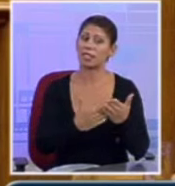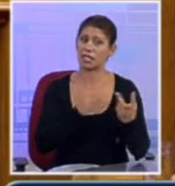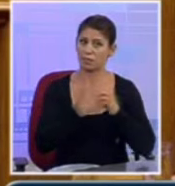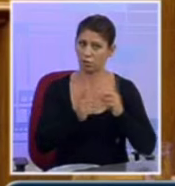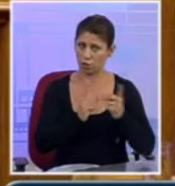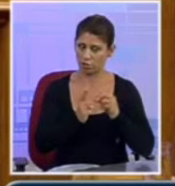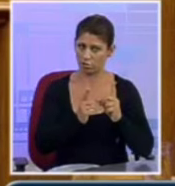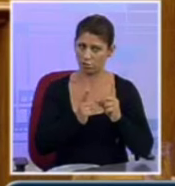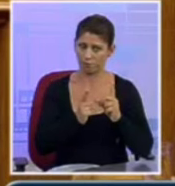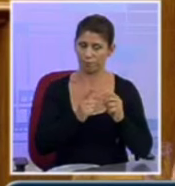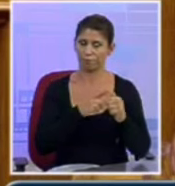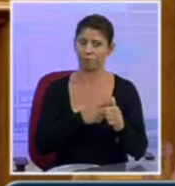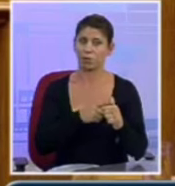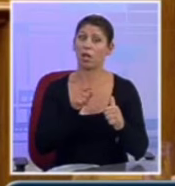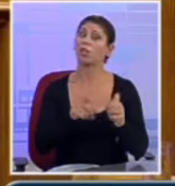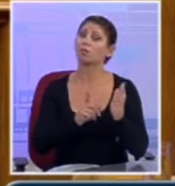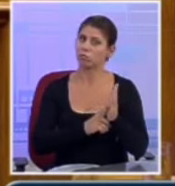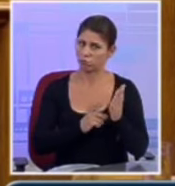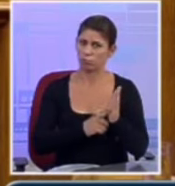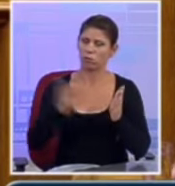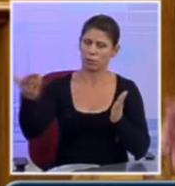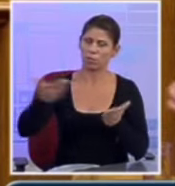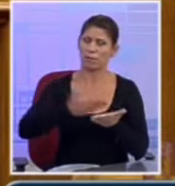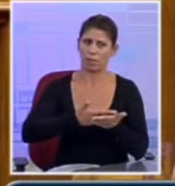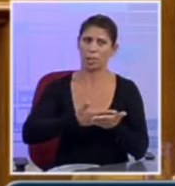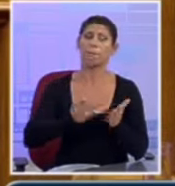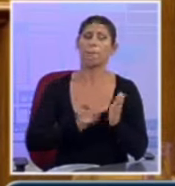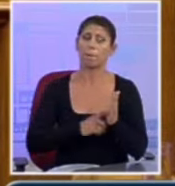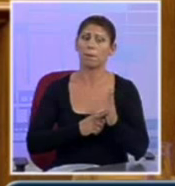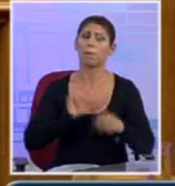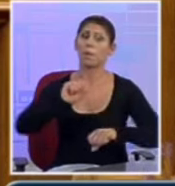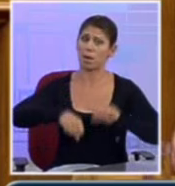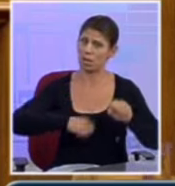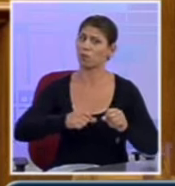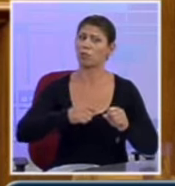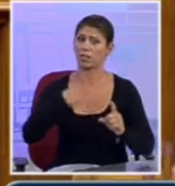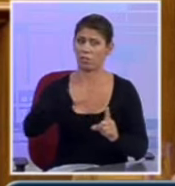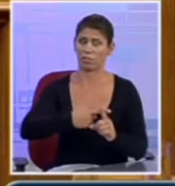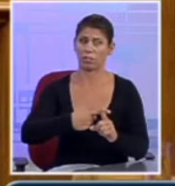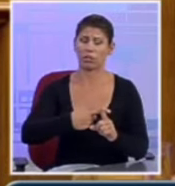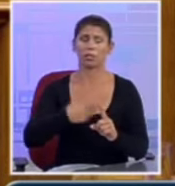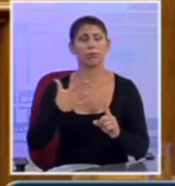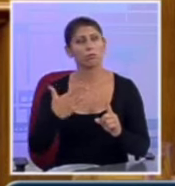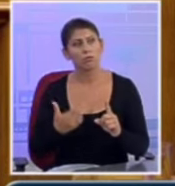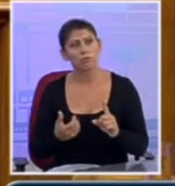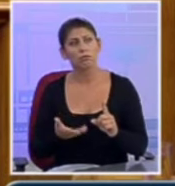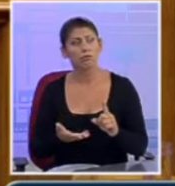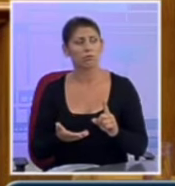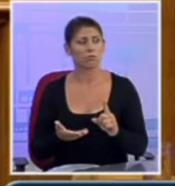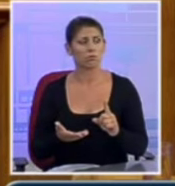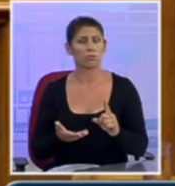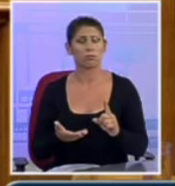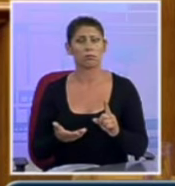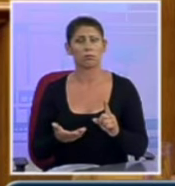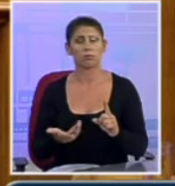συμφωνίας, τα οποία πρέπει να ανταφέρουμε, πρέπει να παλέψουμε για αυτά, είναι η